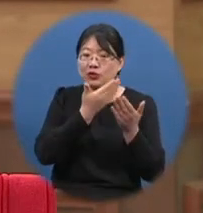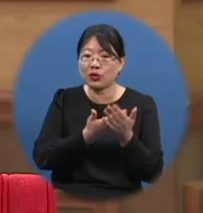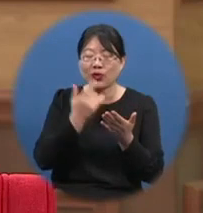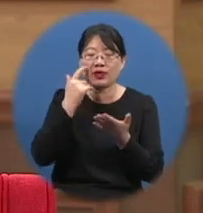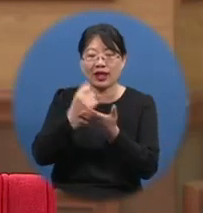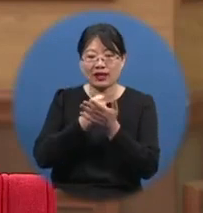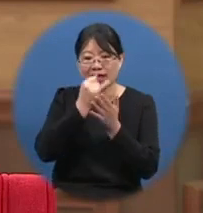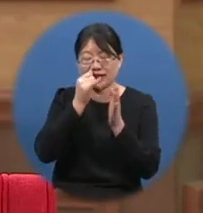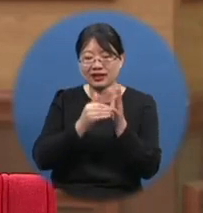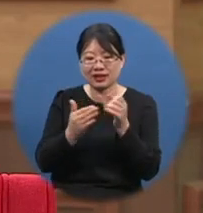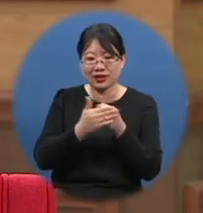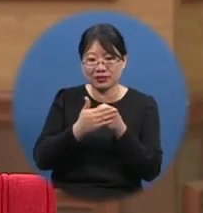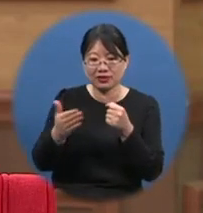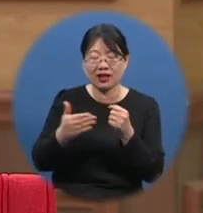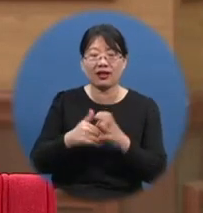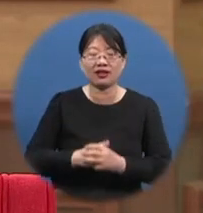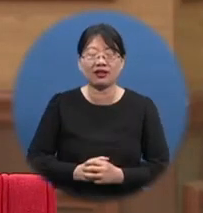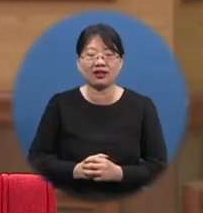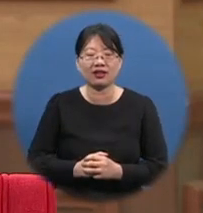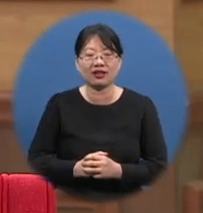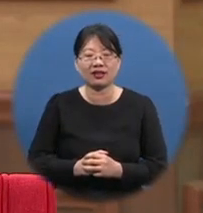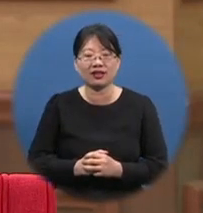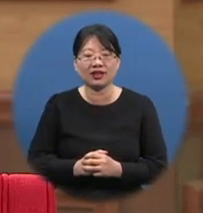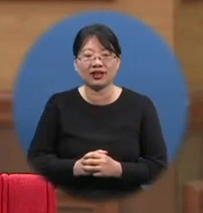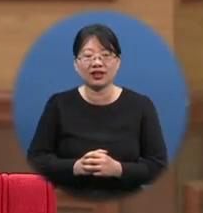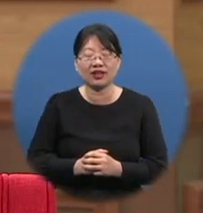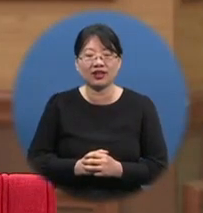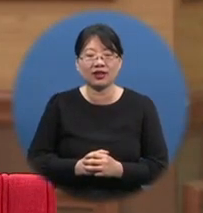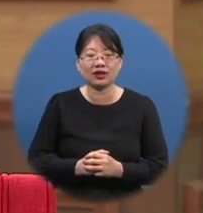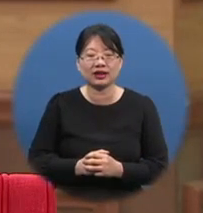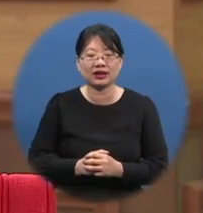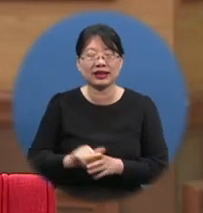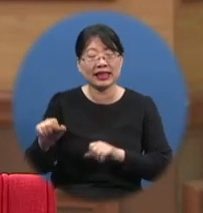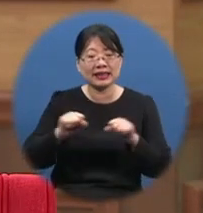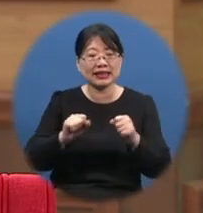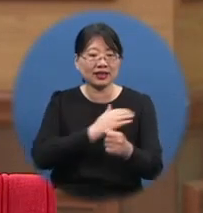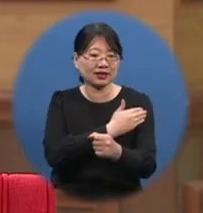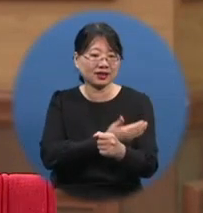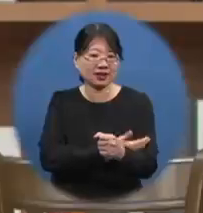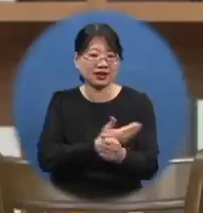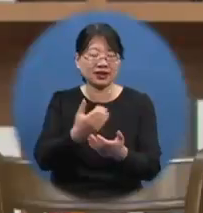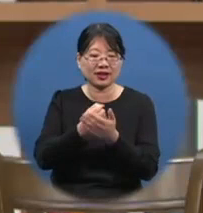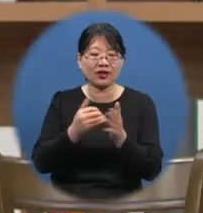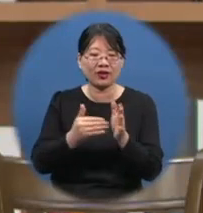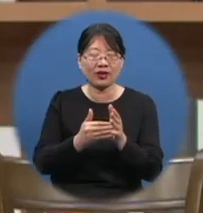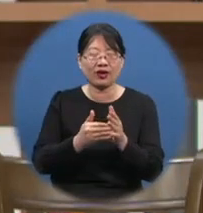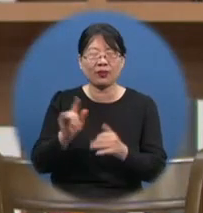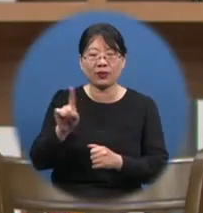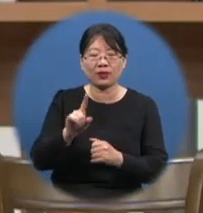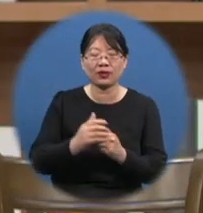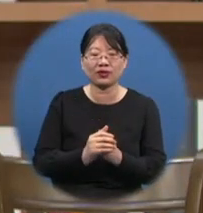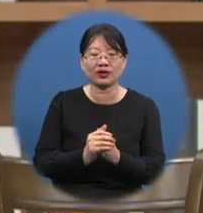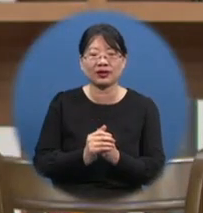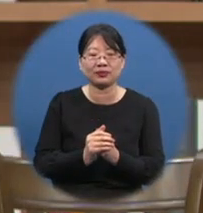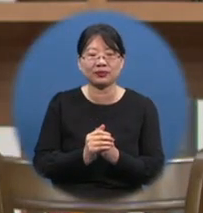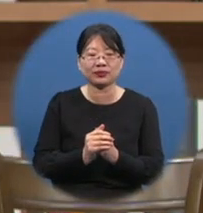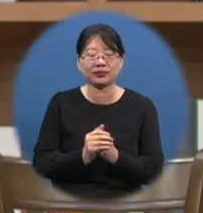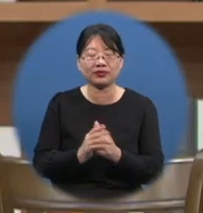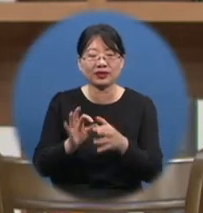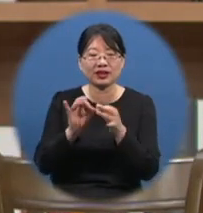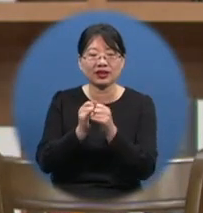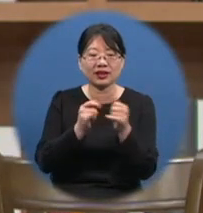중요하다 생각을 하고 아무튼 그런 쪽에 열심히 실행력. 실행력입니다. 아예 뭐 부처